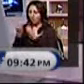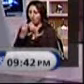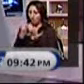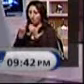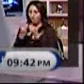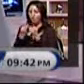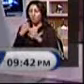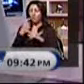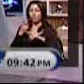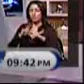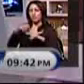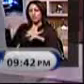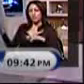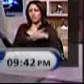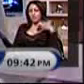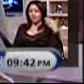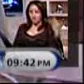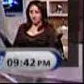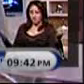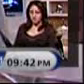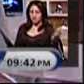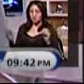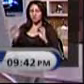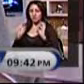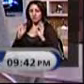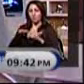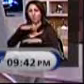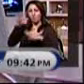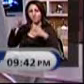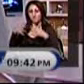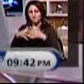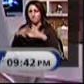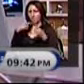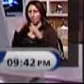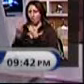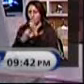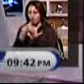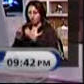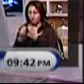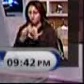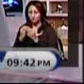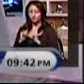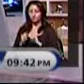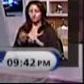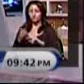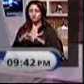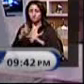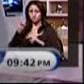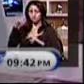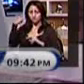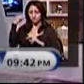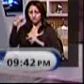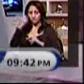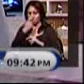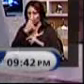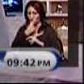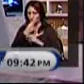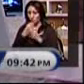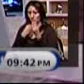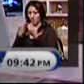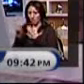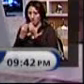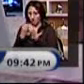اقصى اليسار لاقصى اليمين كان كل الناس عندها هذه الروح. واخد بال حضرتك؟ الحقيقه انه سرعان ما تبين